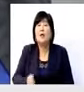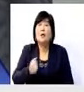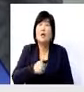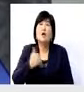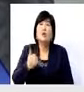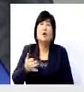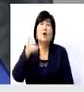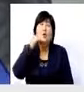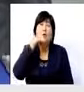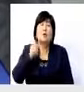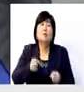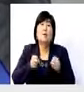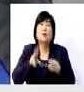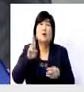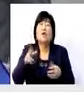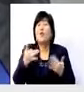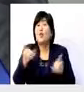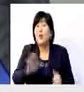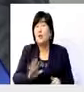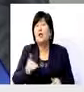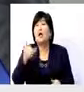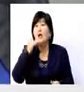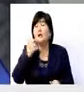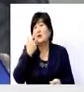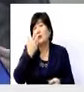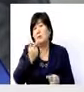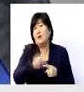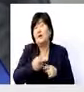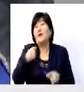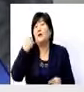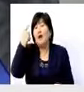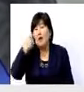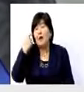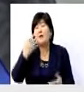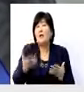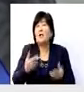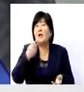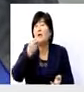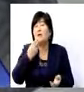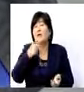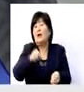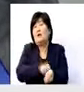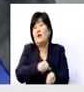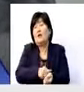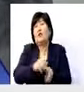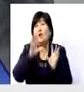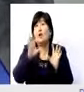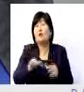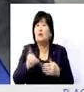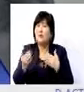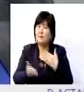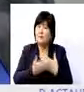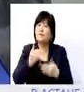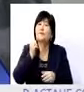сегодня телефонным терроризмом никого не удивишь. Звонят, как правило, в состоянии алкогольного или наркотического опьянения. Закон карает